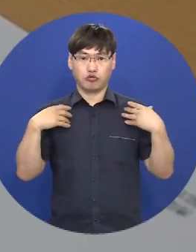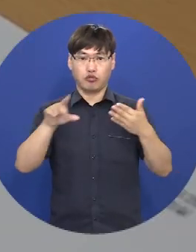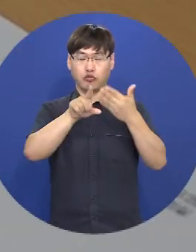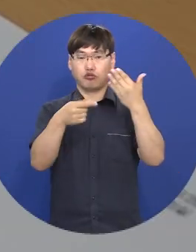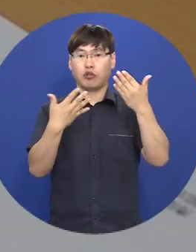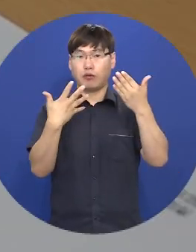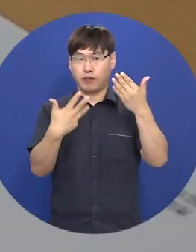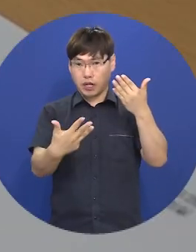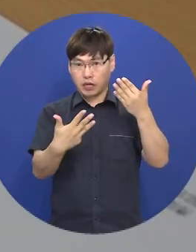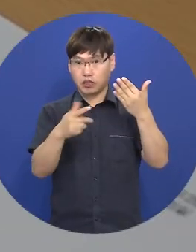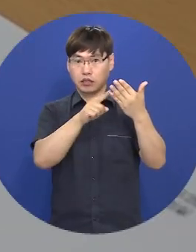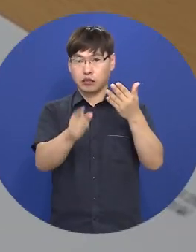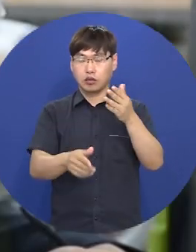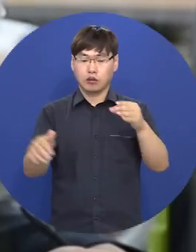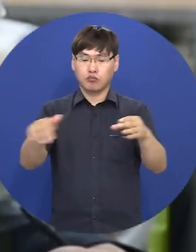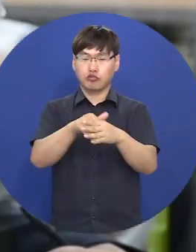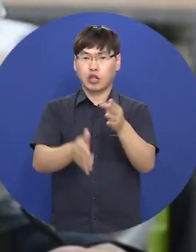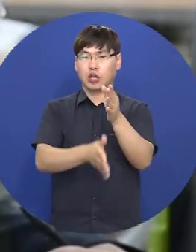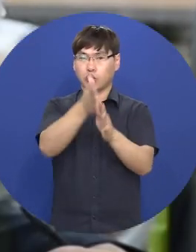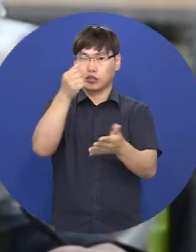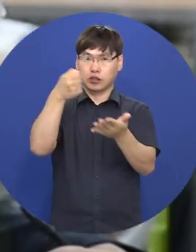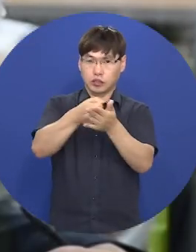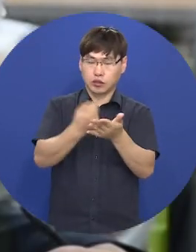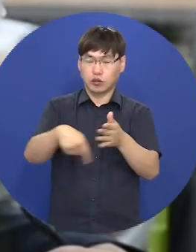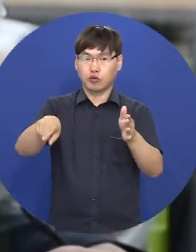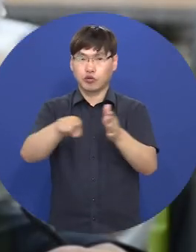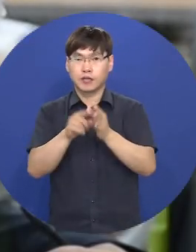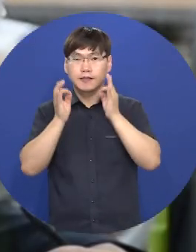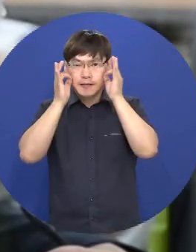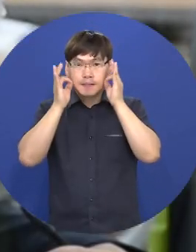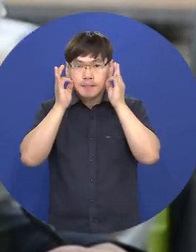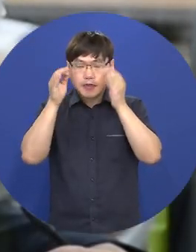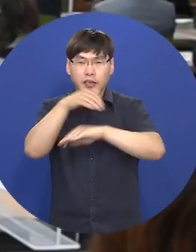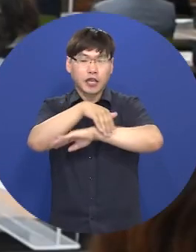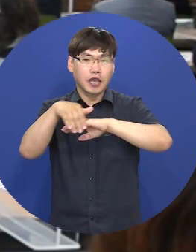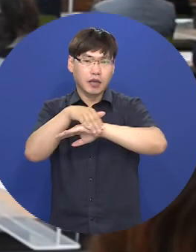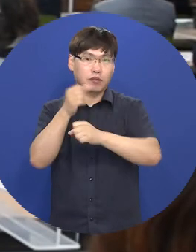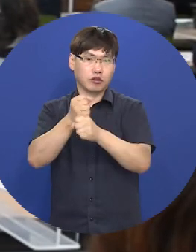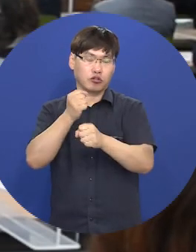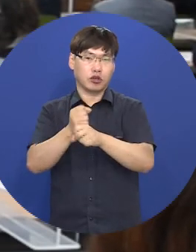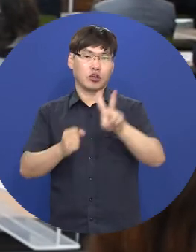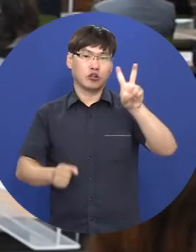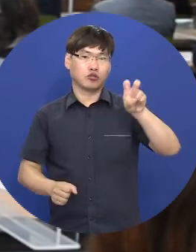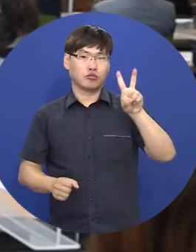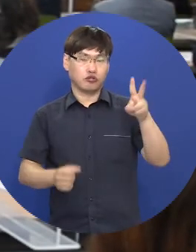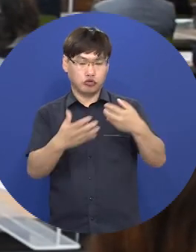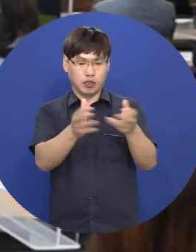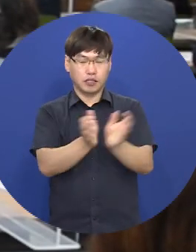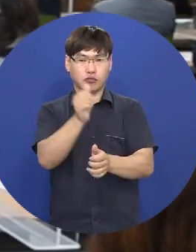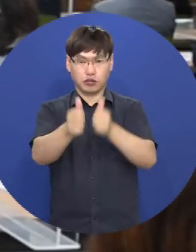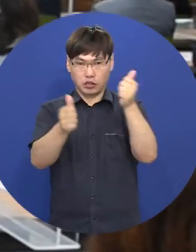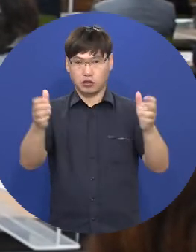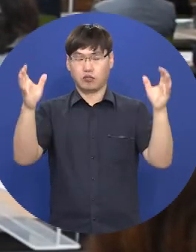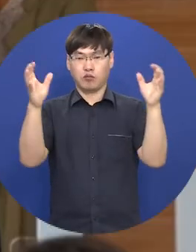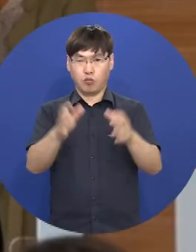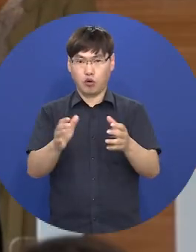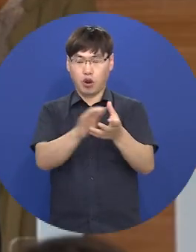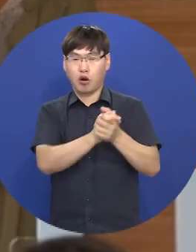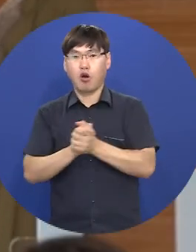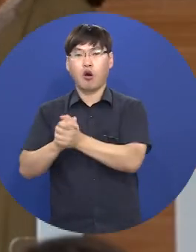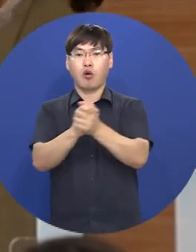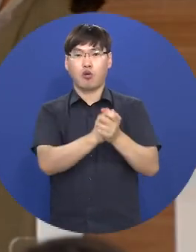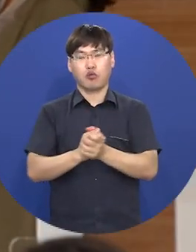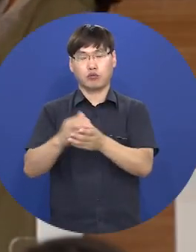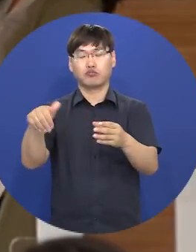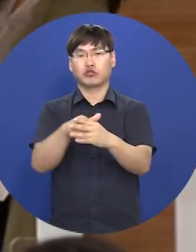지난 9월 8일 문화도시 지정 활동의 추진 동력 확보와 전략 마련을 위해 22개 실관 소장들이 모여